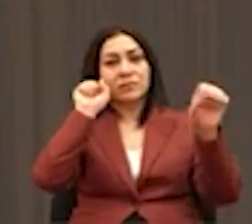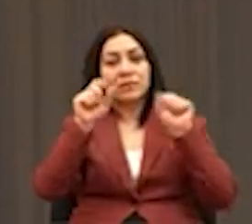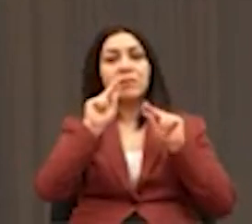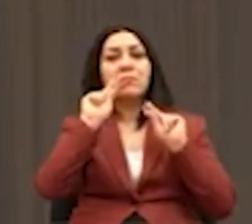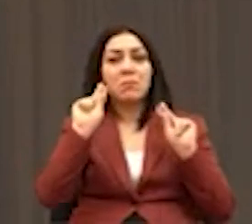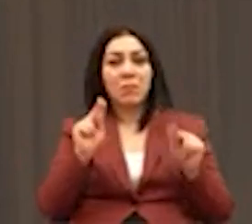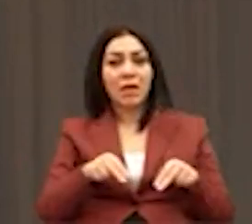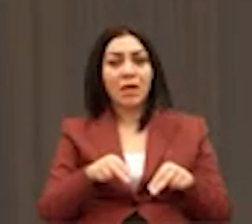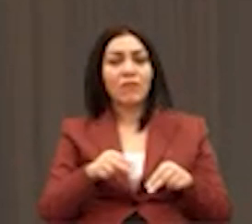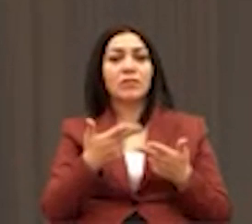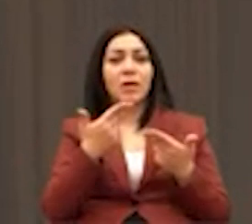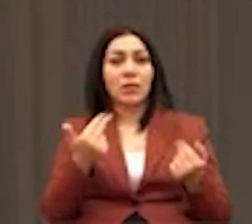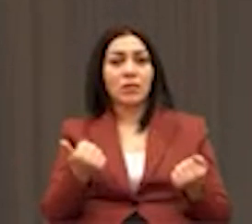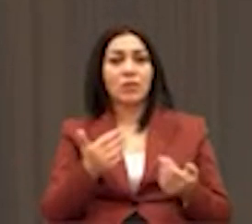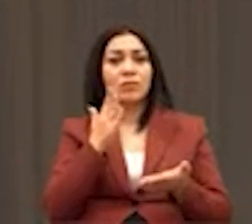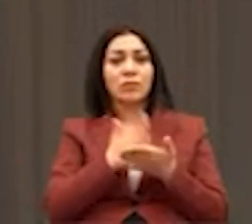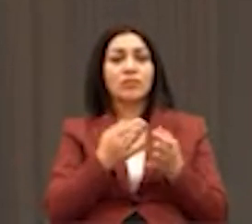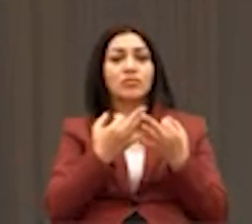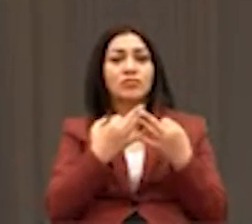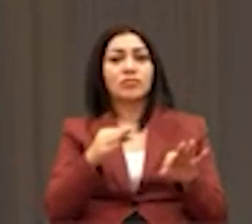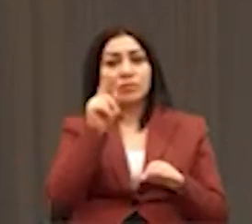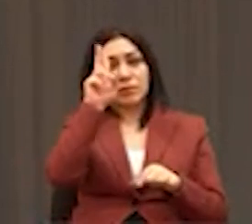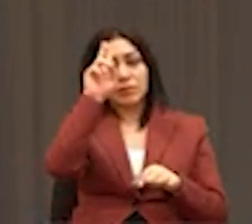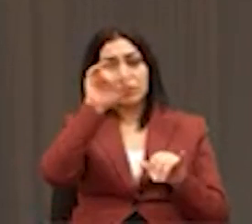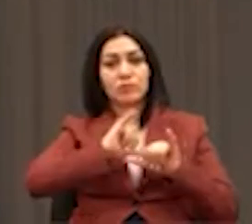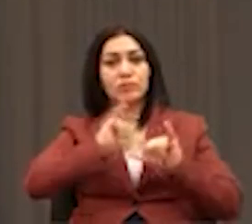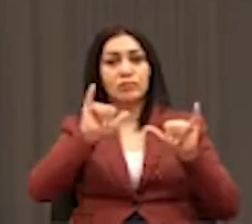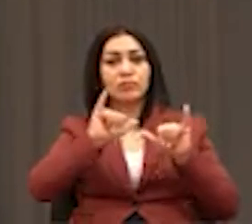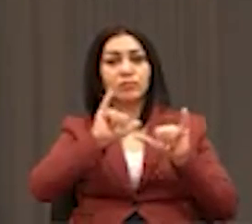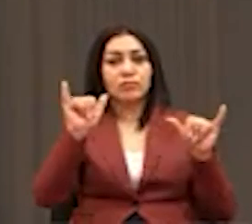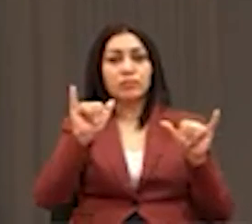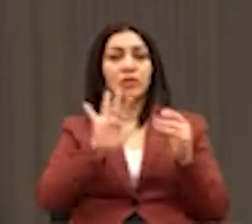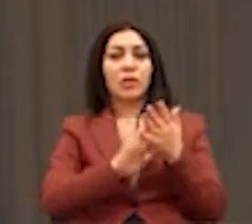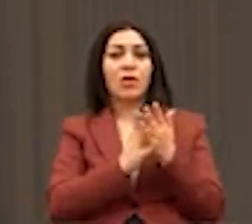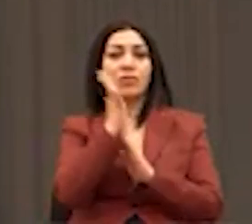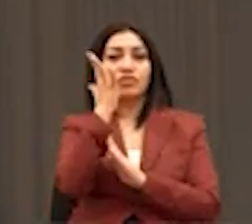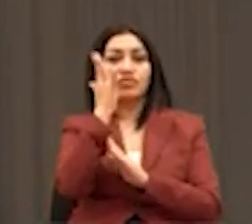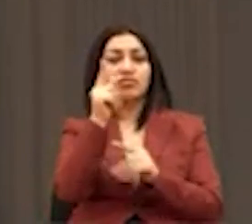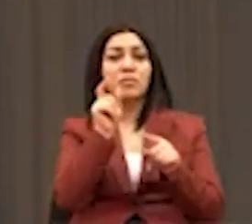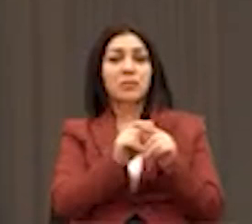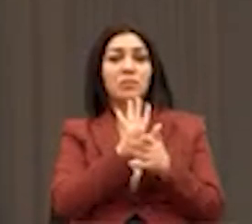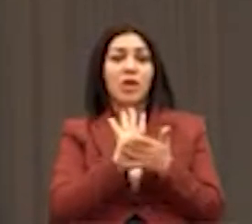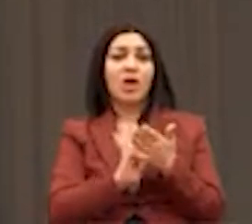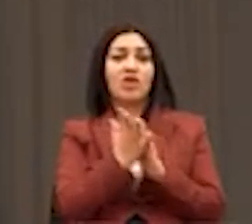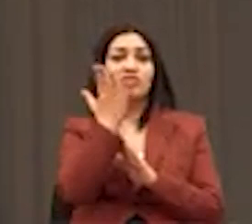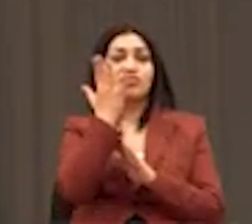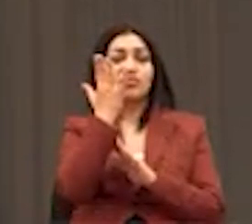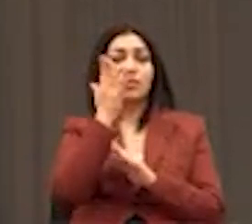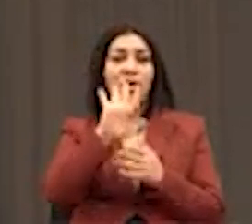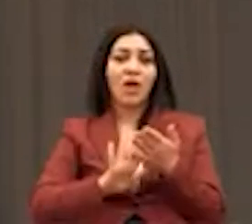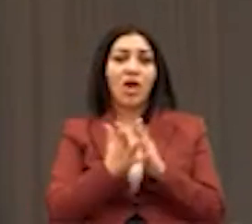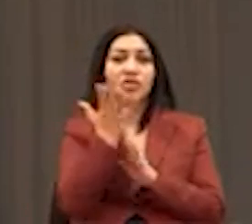իրենց չափով, որ թույլ տվեցին երկրում աճել, այս բառը ուղակի ասում եմ, աճել, այո,